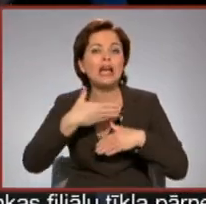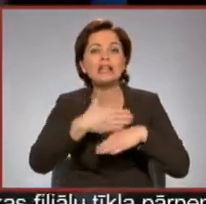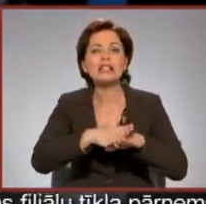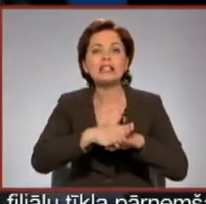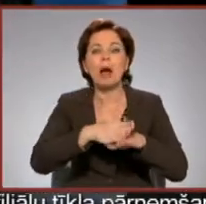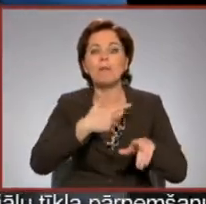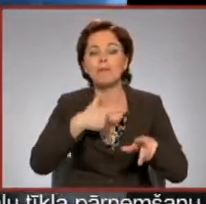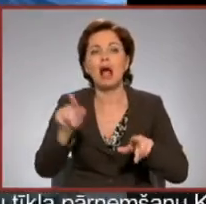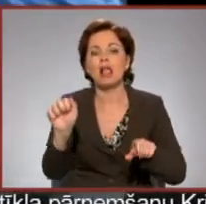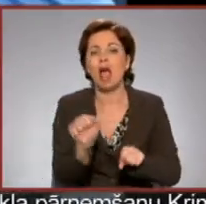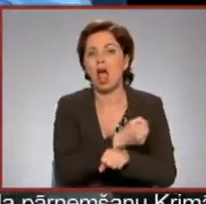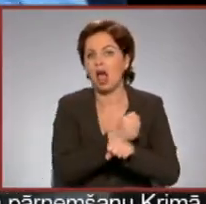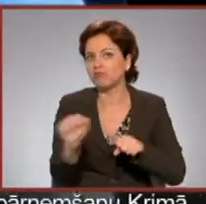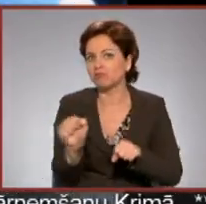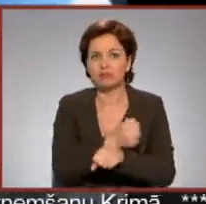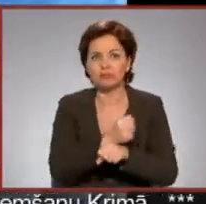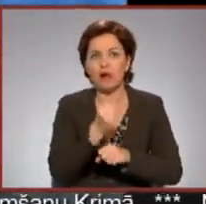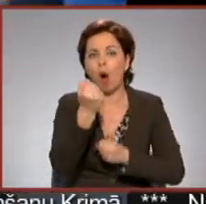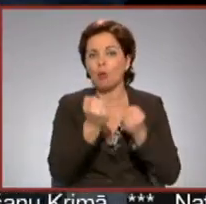markas automašīnu.